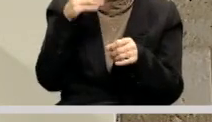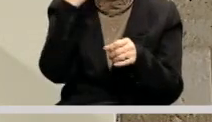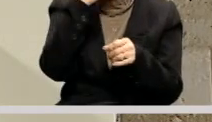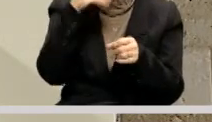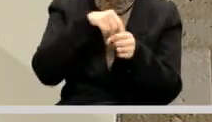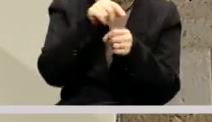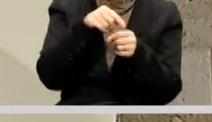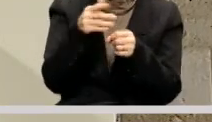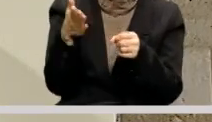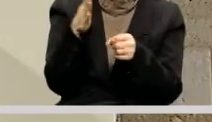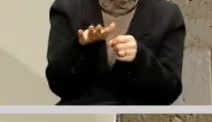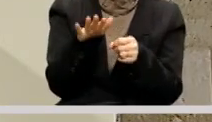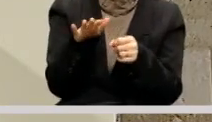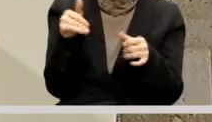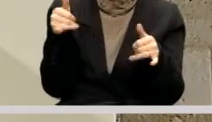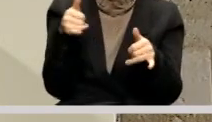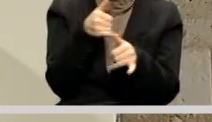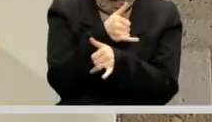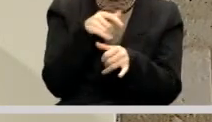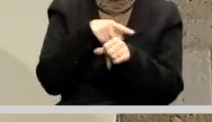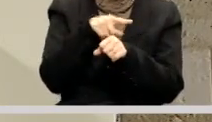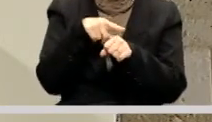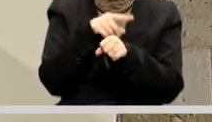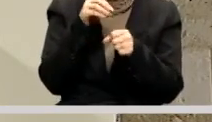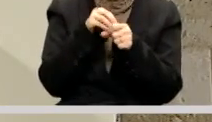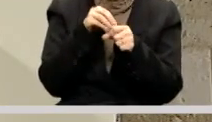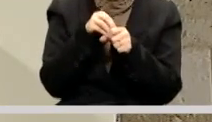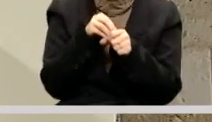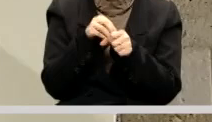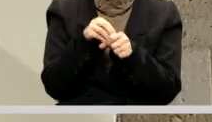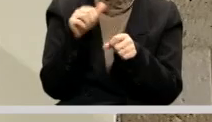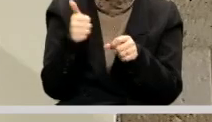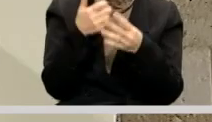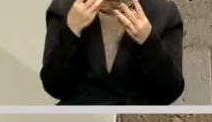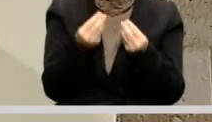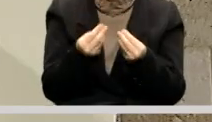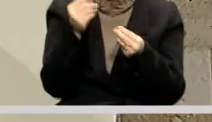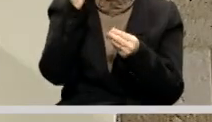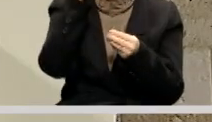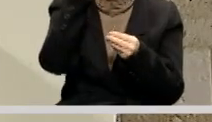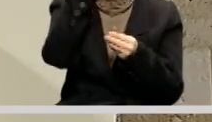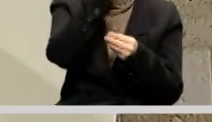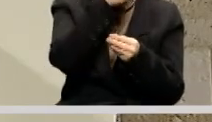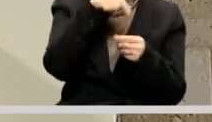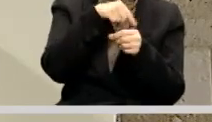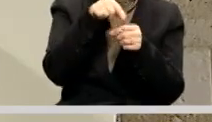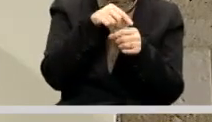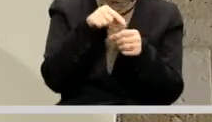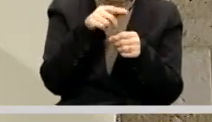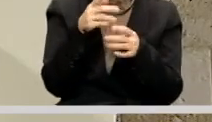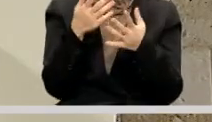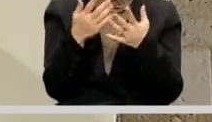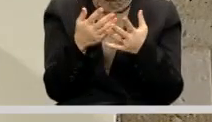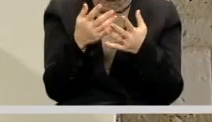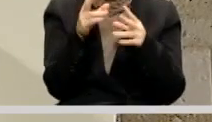ziyade hani diyet zamanlarında önerdiğimiz yeşil çay ve beyaz çay da bazen uyku problemi yapabiliyor. Veya işte guarana gibi